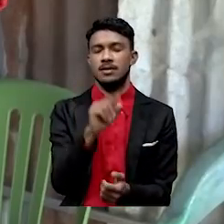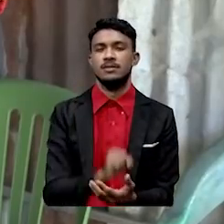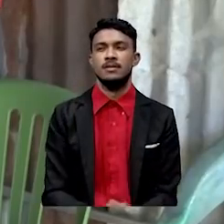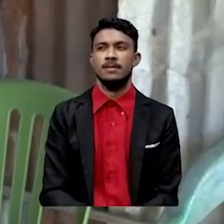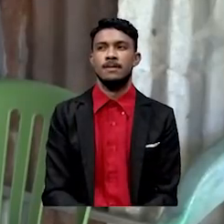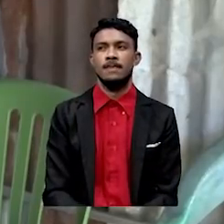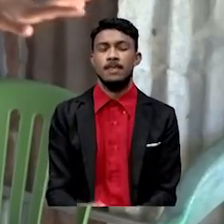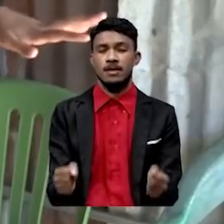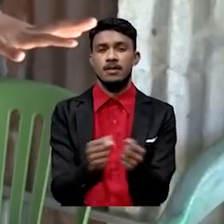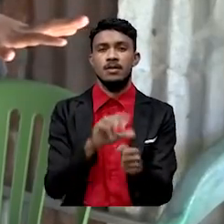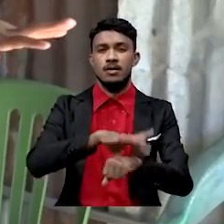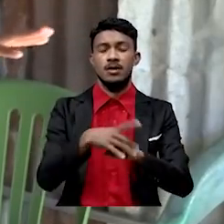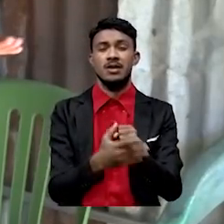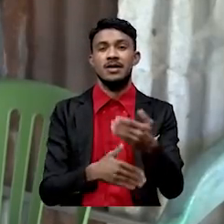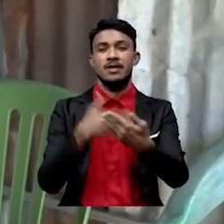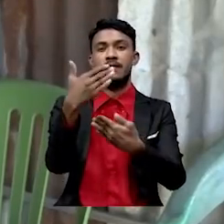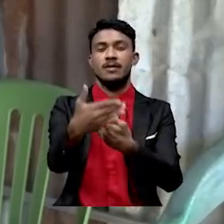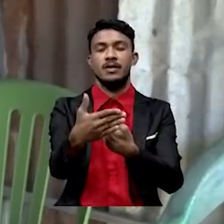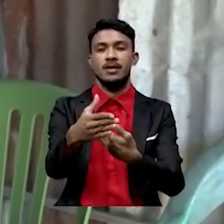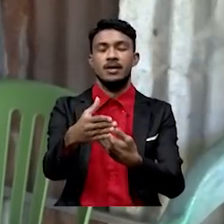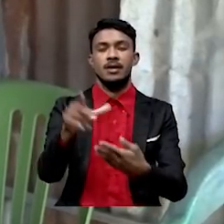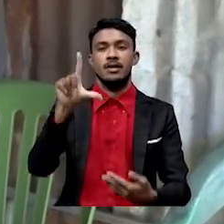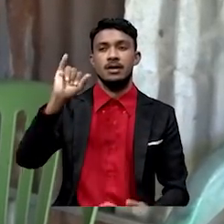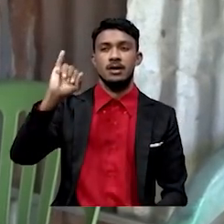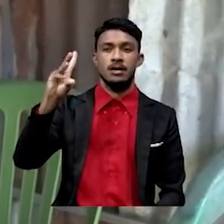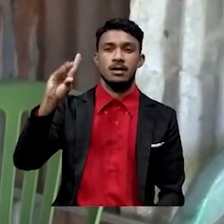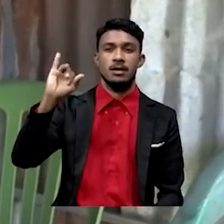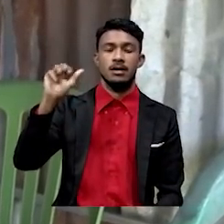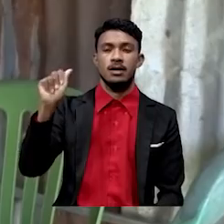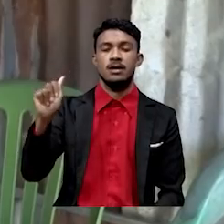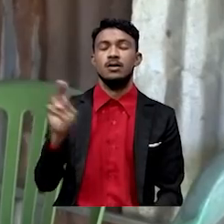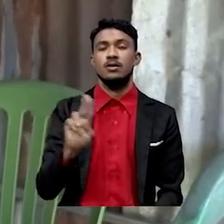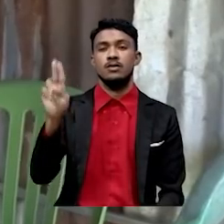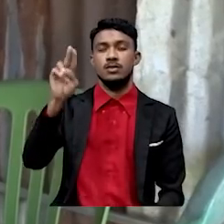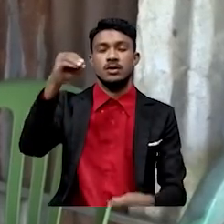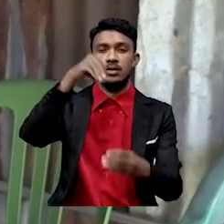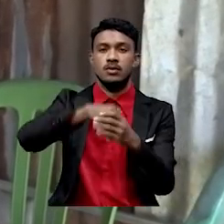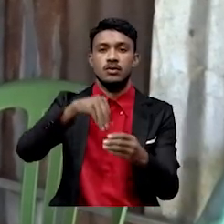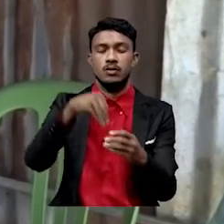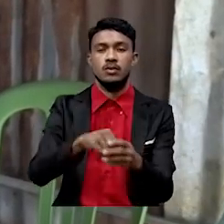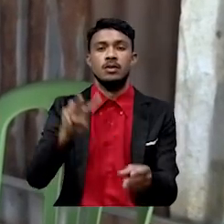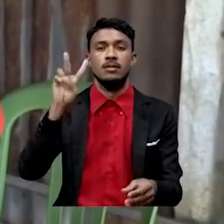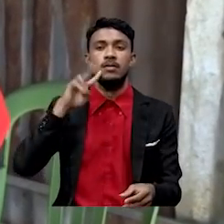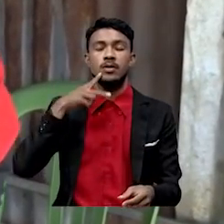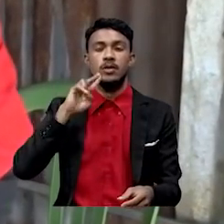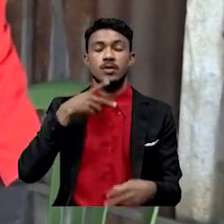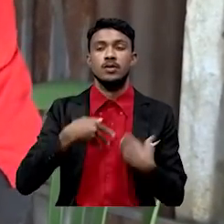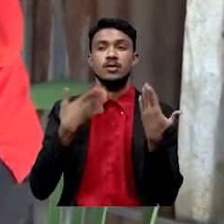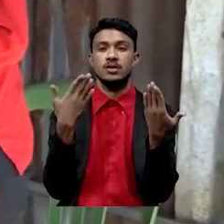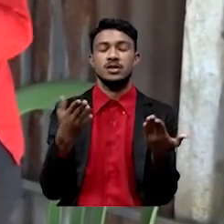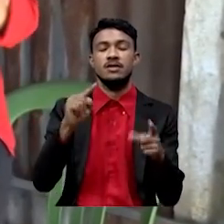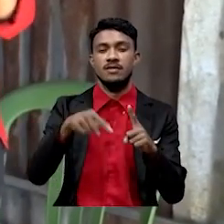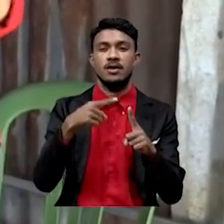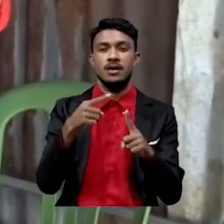entong horai pedasu ya oine mana Lidia uza hodi kuda kuda entong uisa mana Lidia wan hira